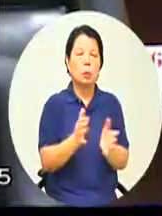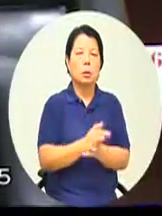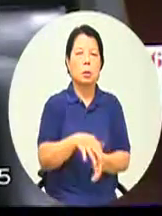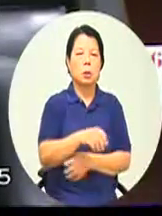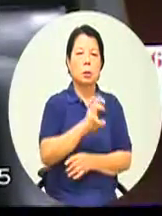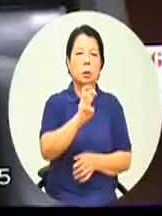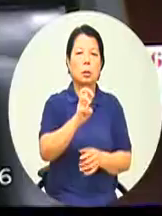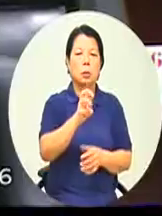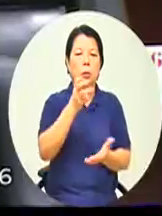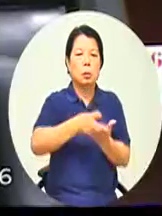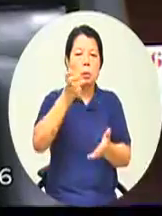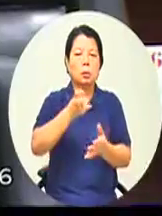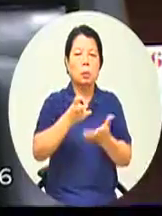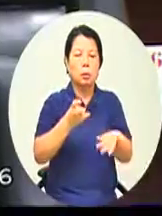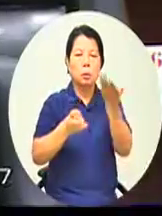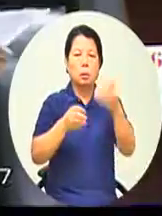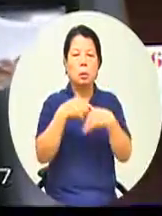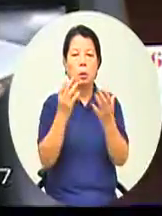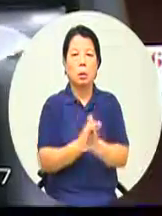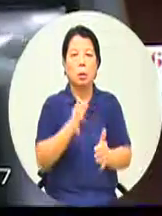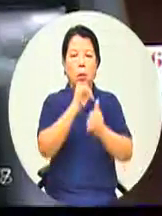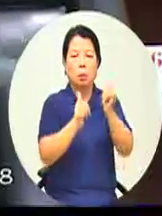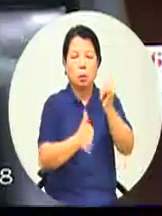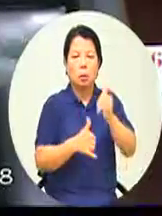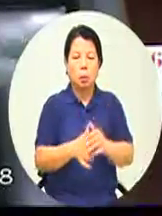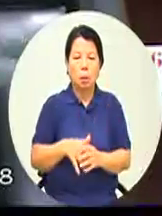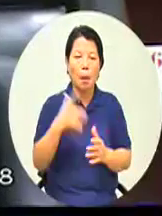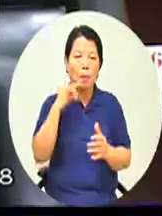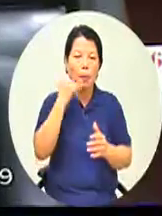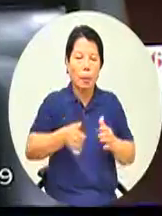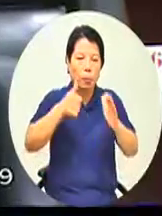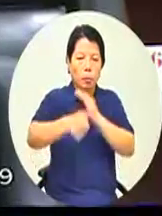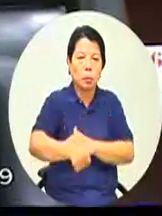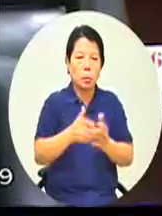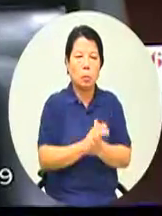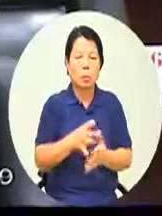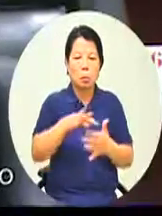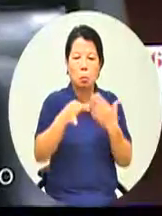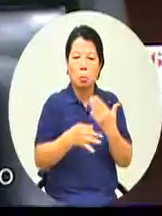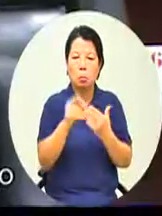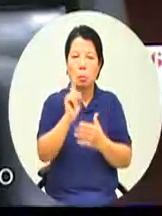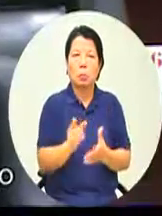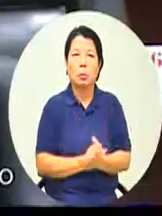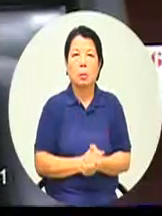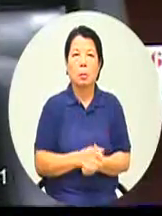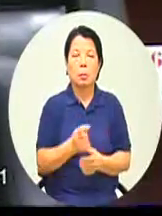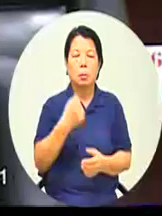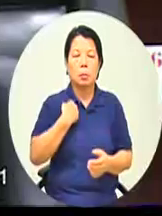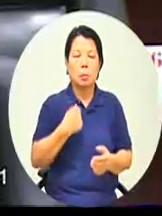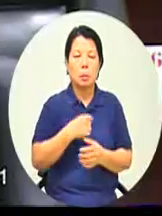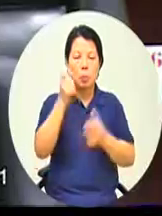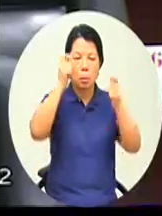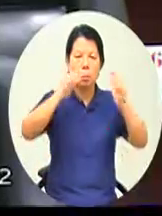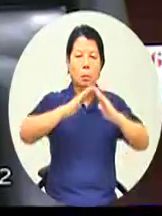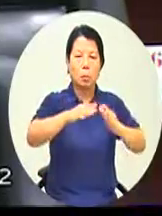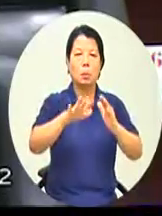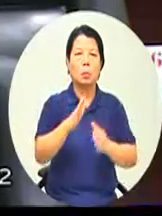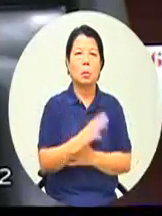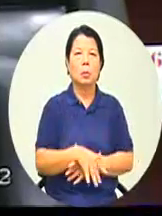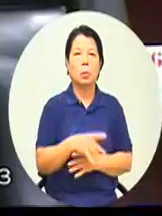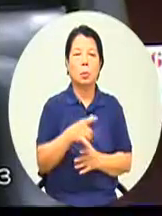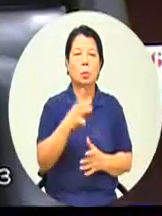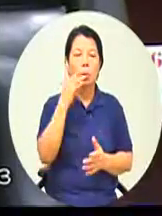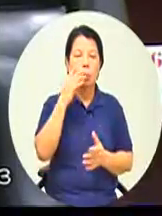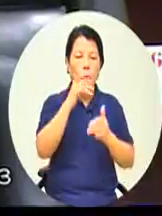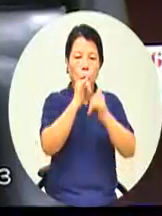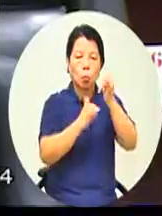到底这个故事妈妈进到校园里面是什么样的机制哦？因为我们知道我们高雄市有一个故事妈妈协会，